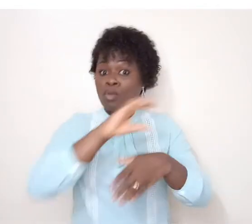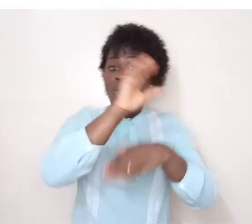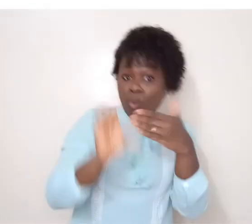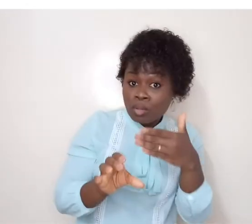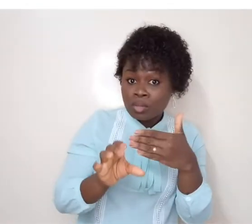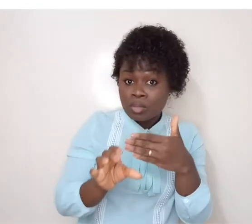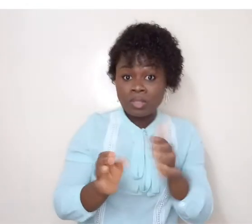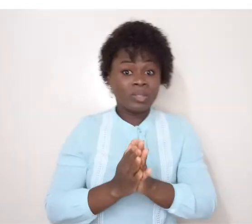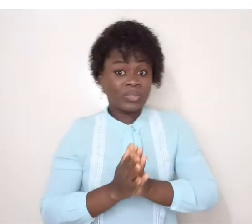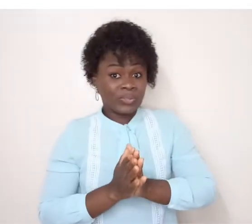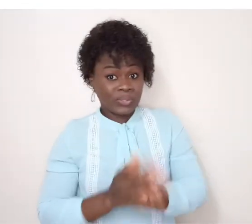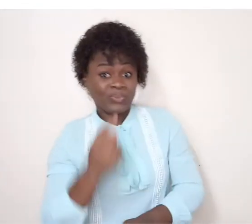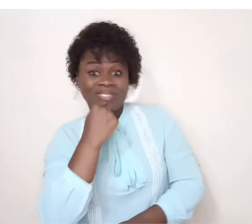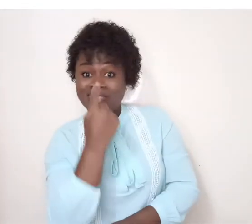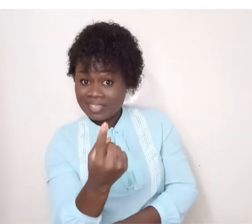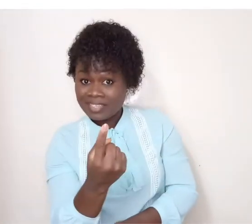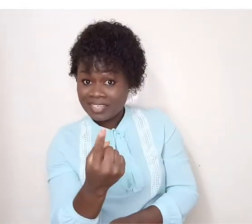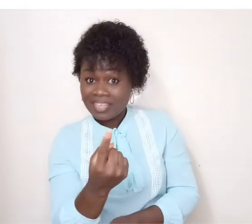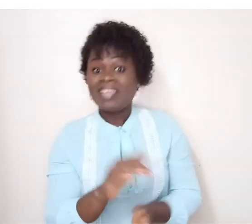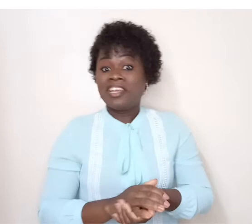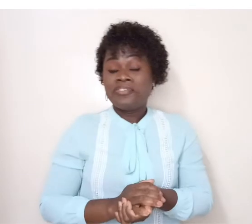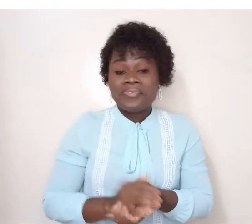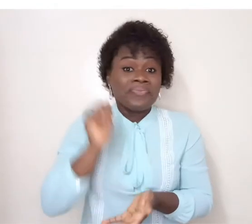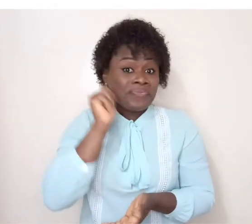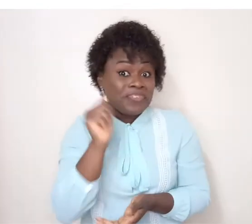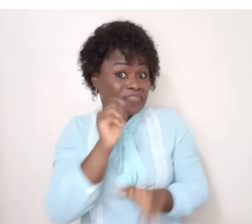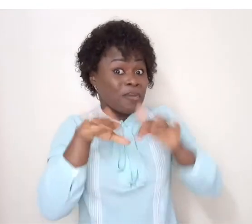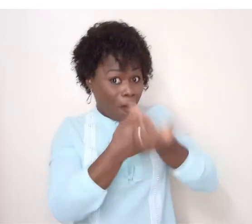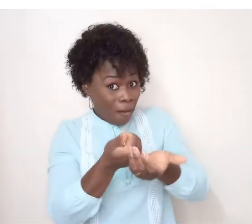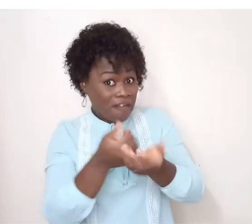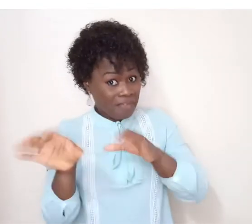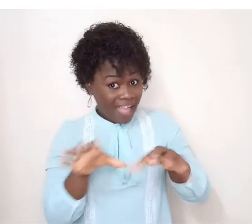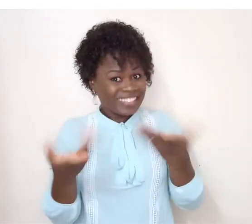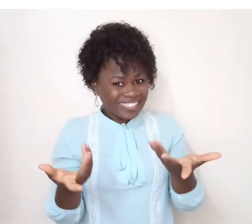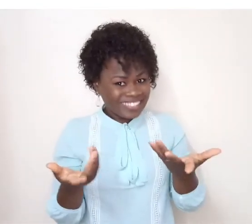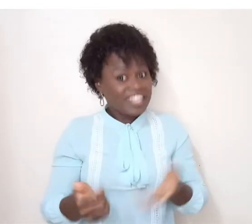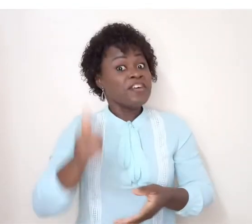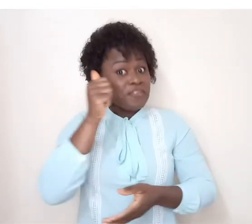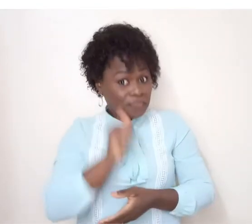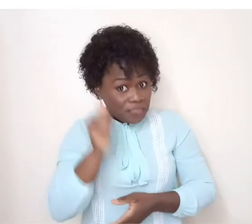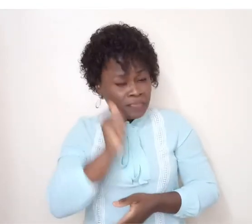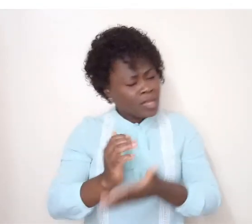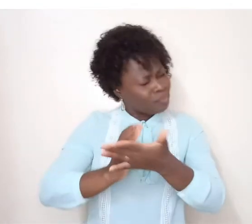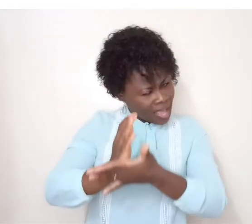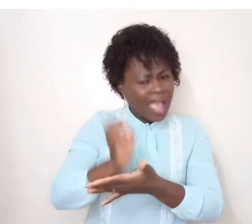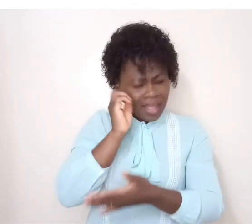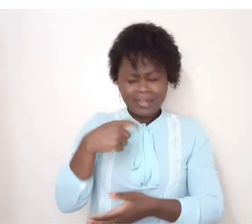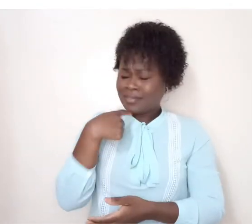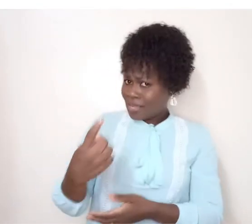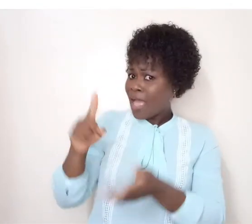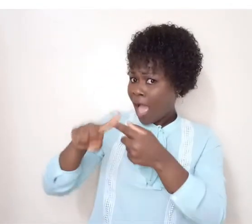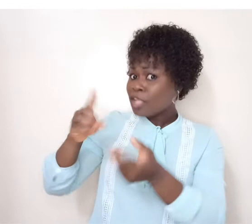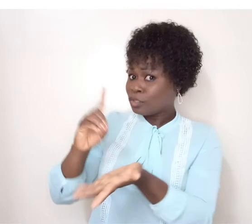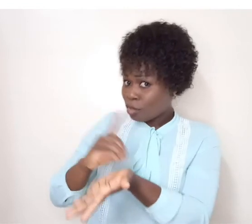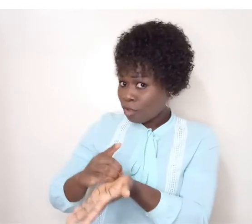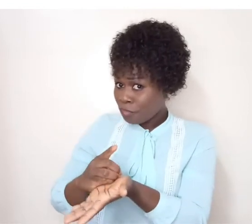quelle a été l'attitude de la jeune femme dans sa situation. Elle a dit au docteur Harrison que Dieu n'avait pas encore répondu à ses